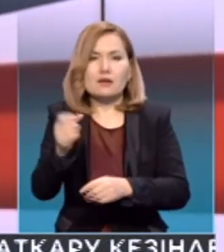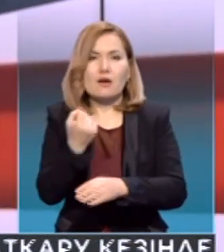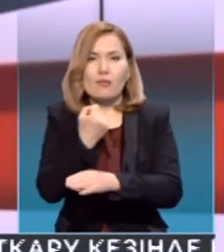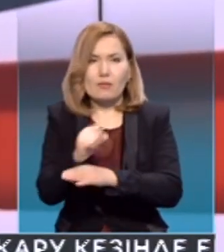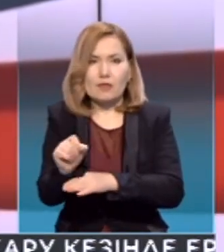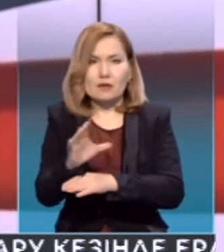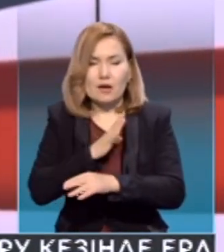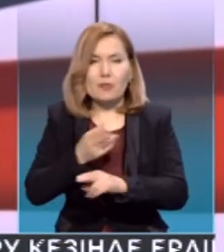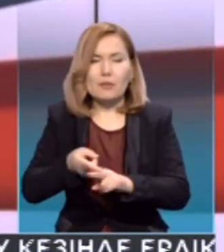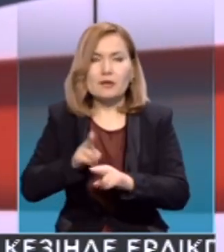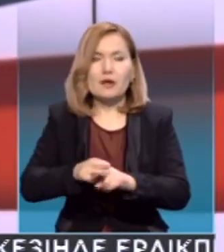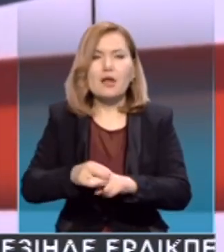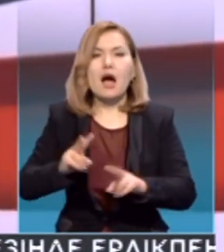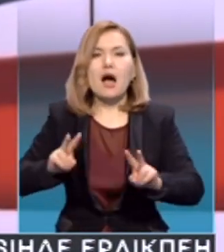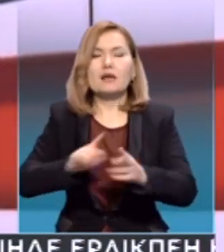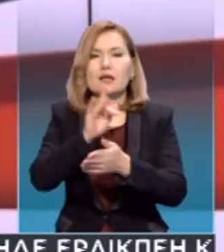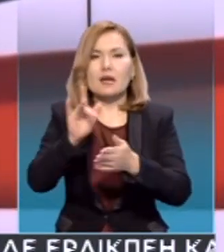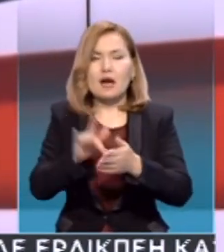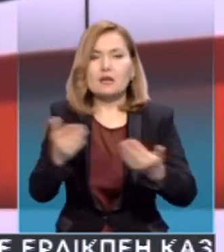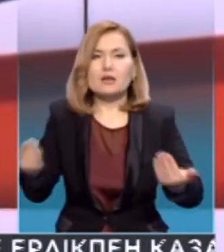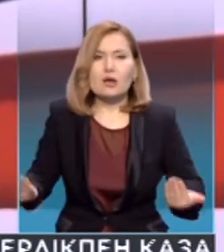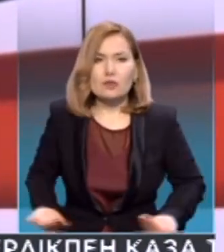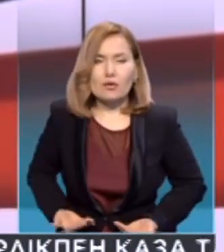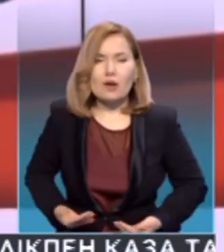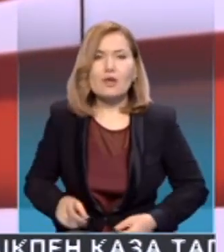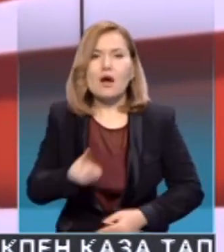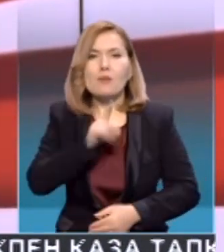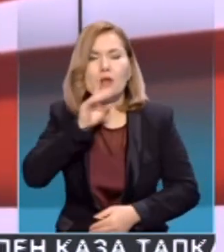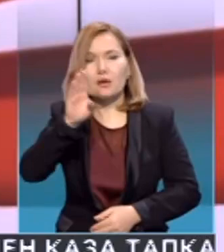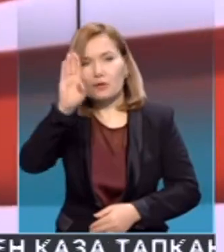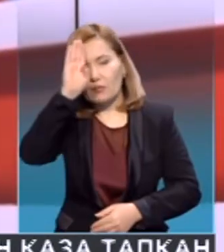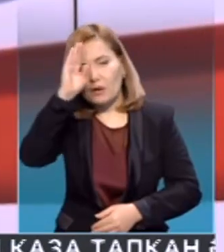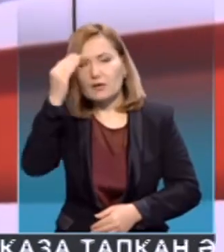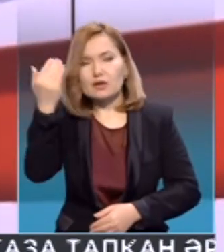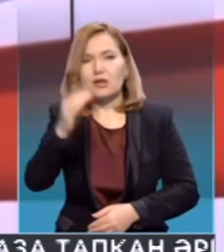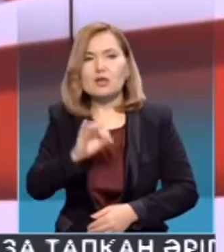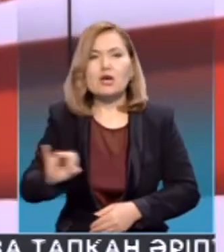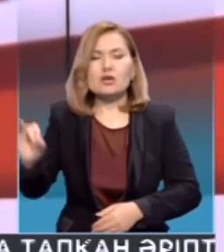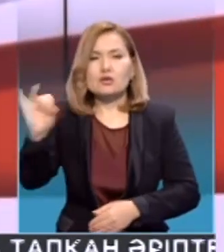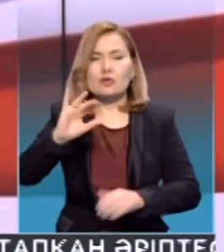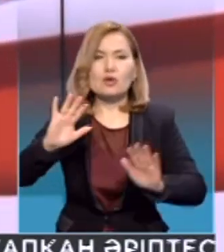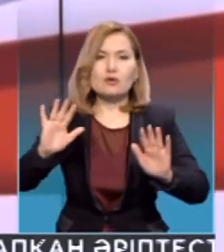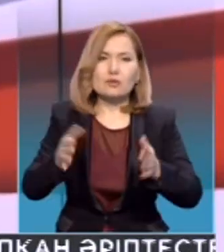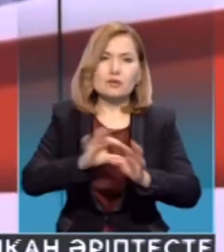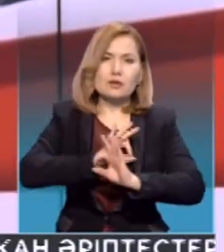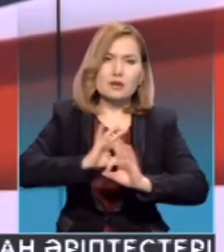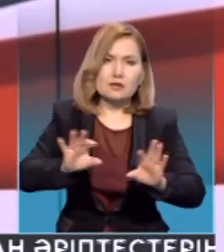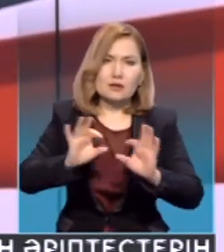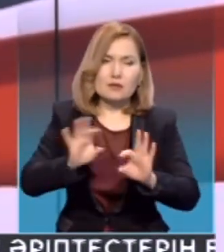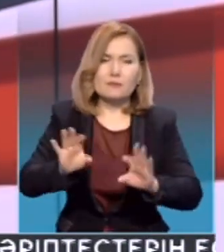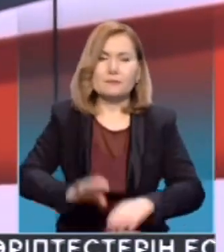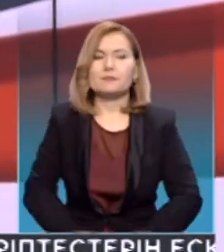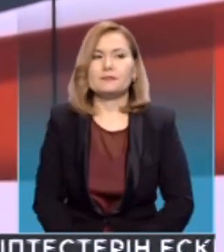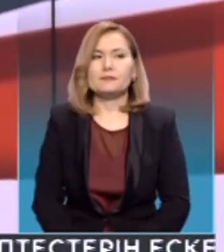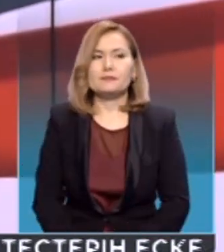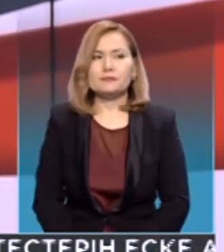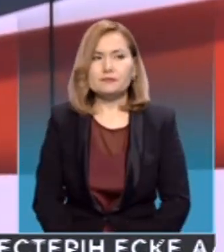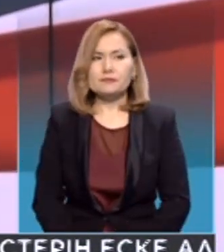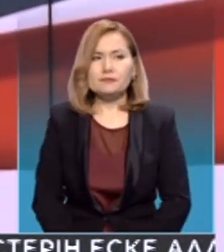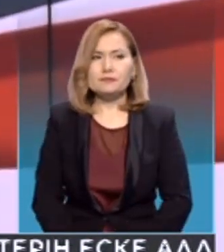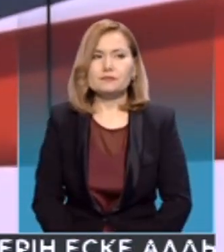бүгін біз сіздерді астаналық Бақтияр Мұхамедқалиевпен таныстырғымыз келеді. Нақтырақ кейіпкердің өзі баяндасын.